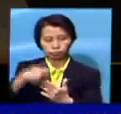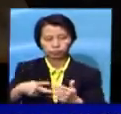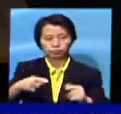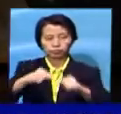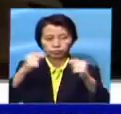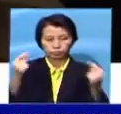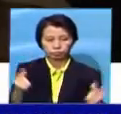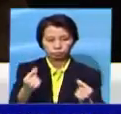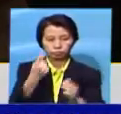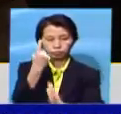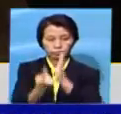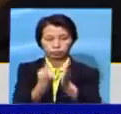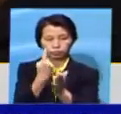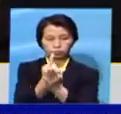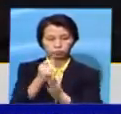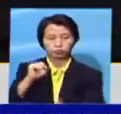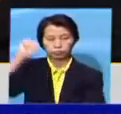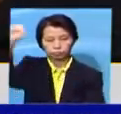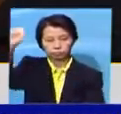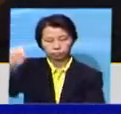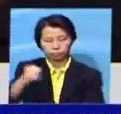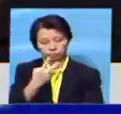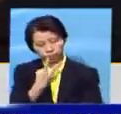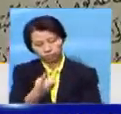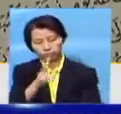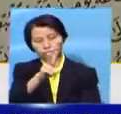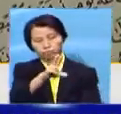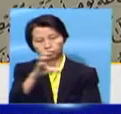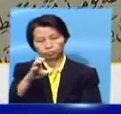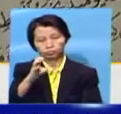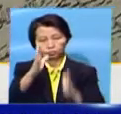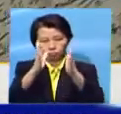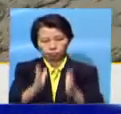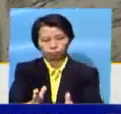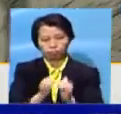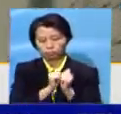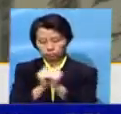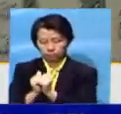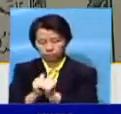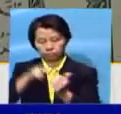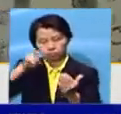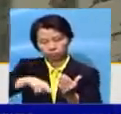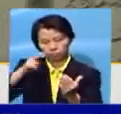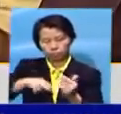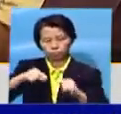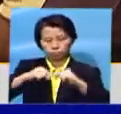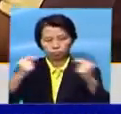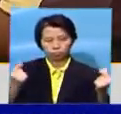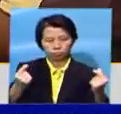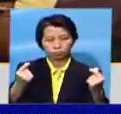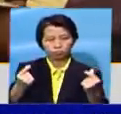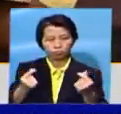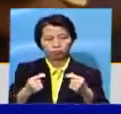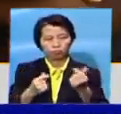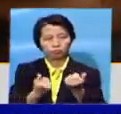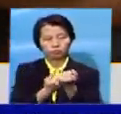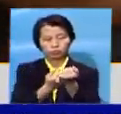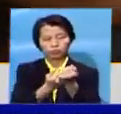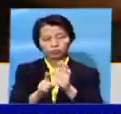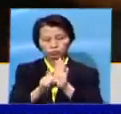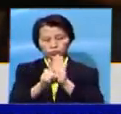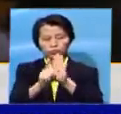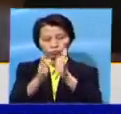di sabahyaksikan lebih 200 peserta bersama-sama membaca ayat-ayat suci yang dipimpin ketua imam